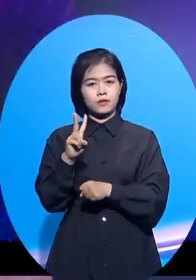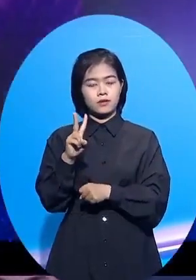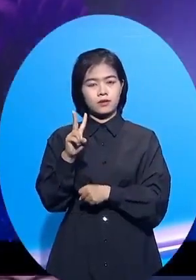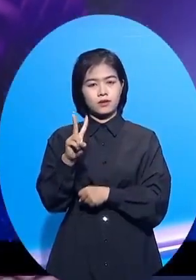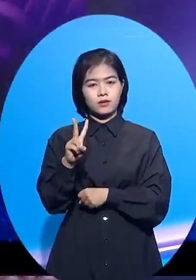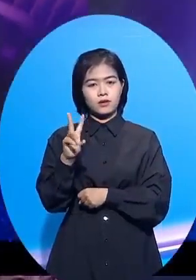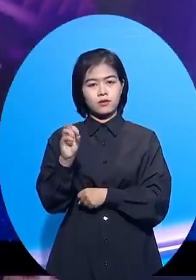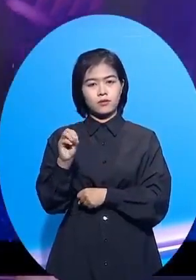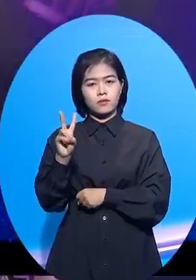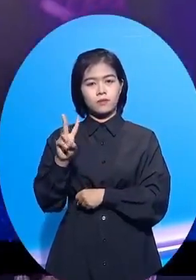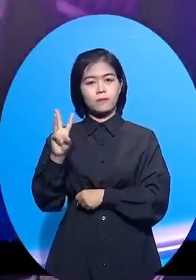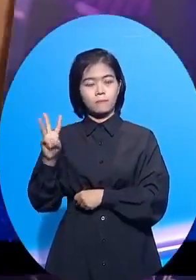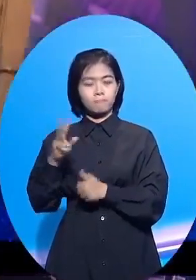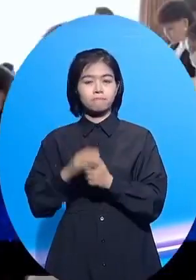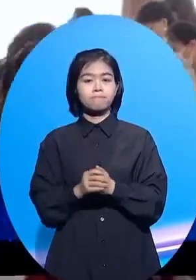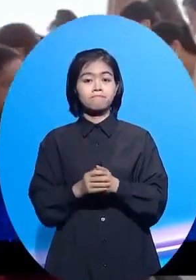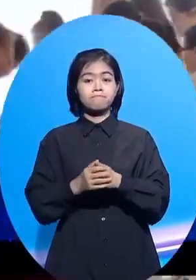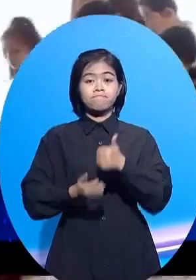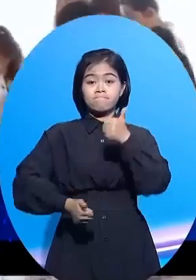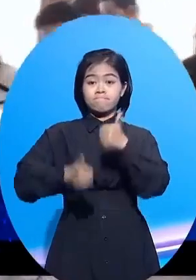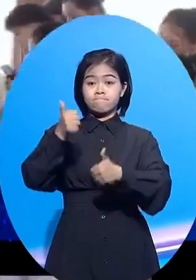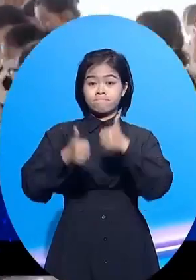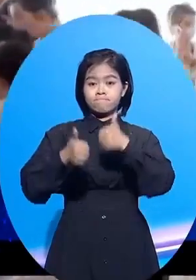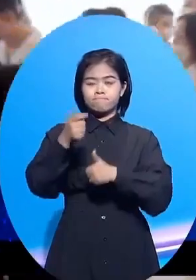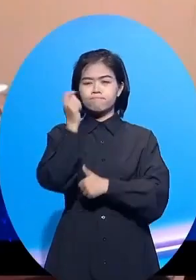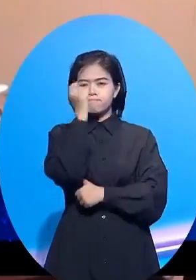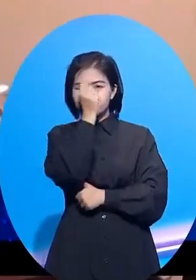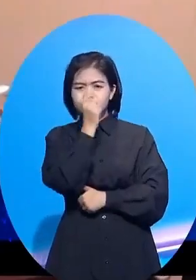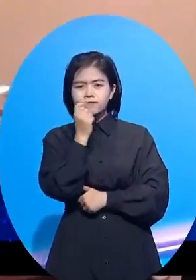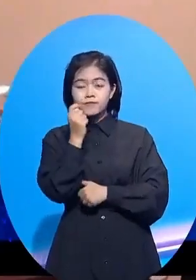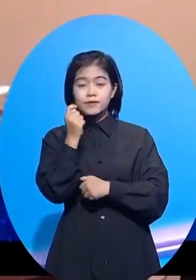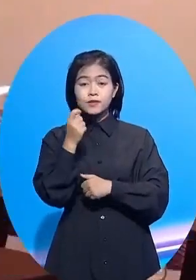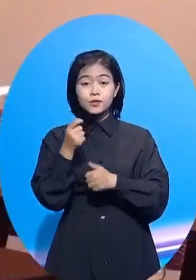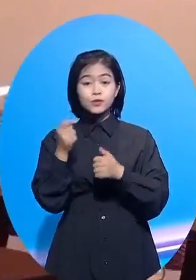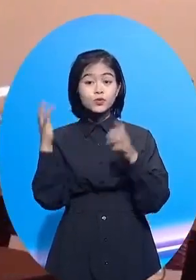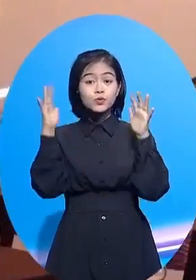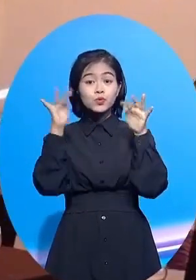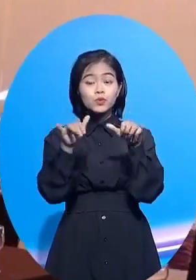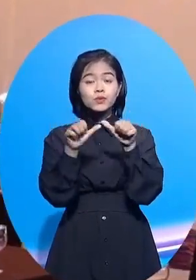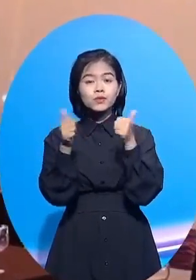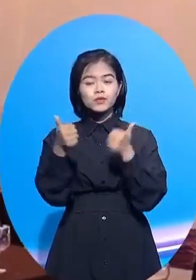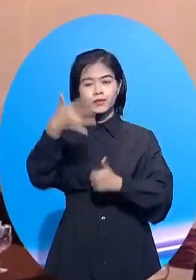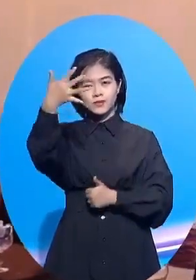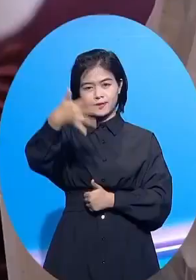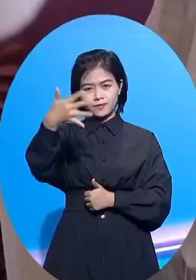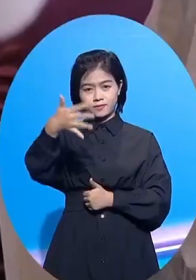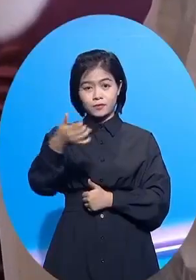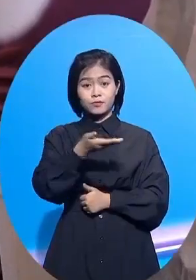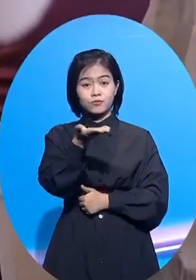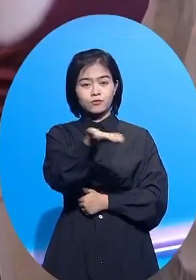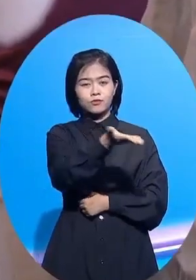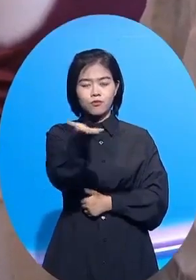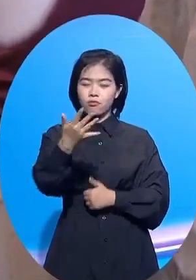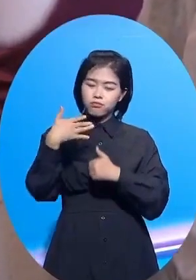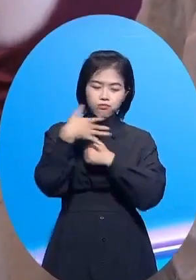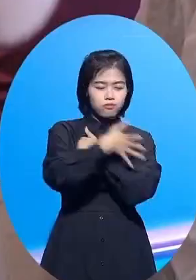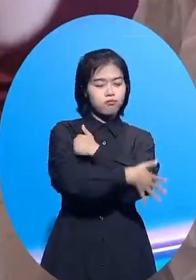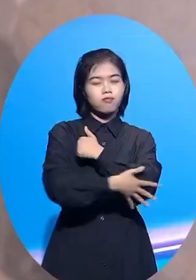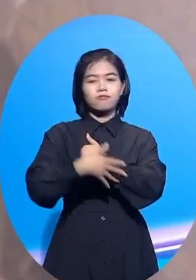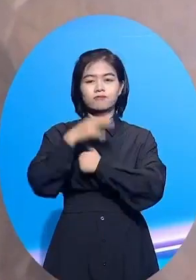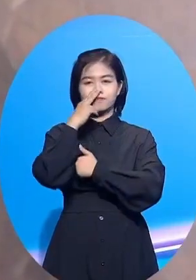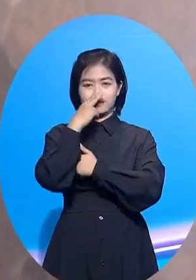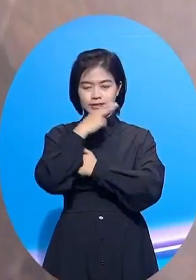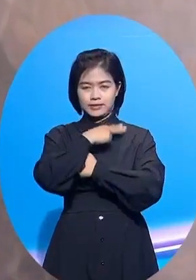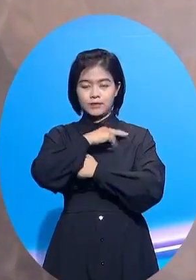Đây là cuộc thi tay nghề phun xăm thẩm mỹ lần đầu tiên được tổ chức trên truyền hình dành cho các thí sinh là người Việt Nam trên toàn quốc trong độ tuổi từ 18 đến 45